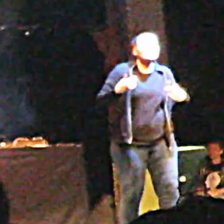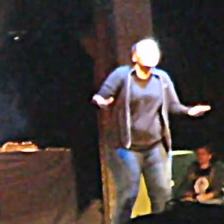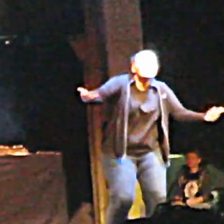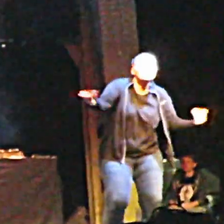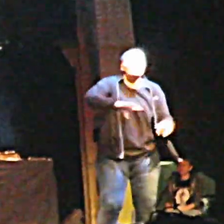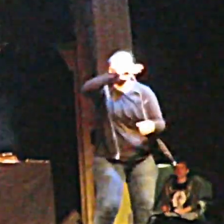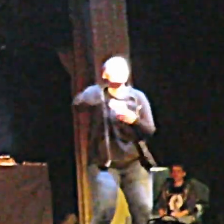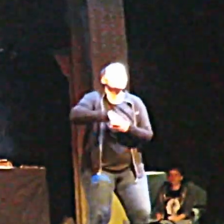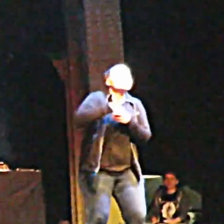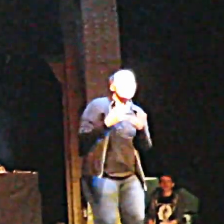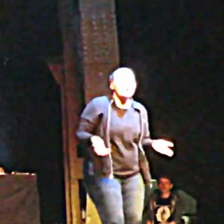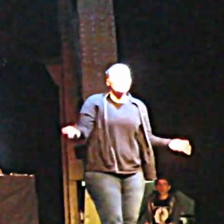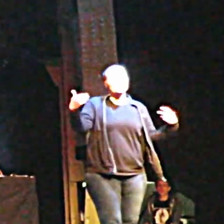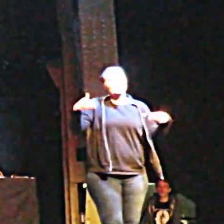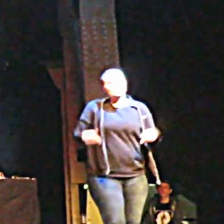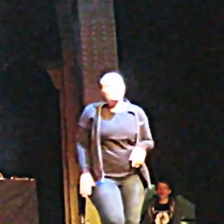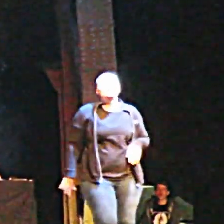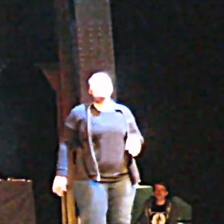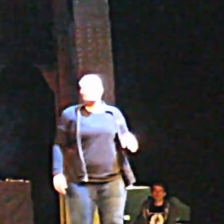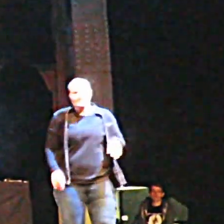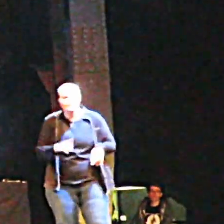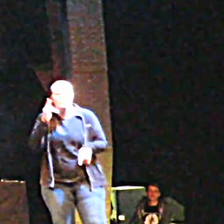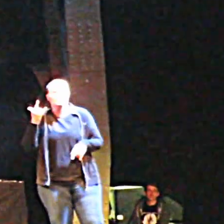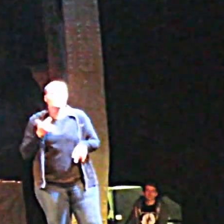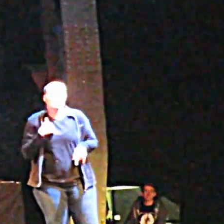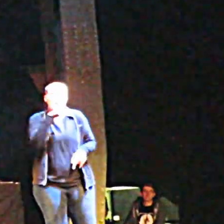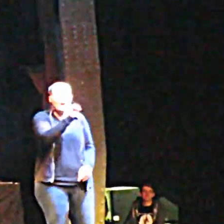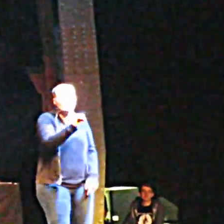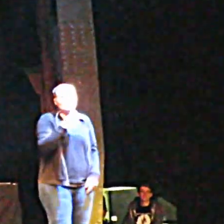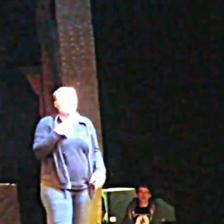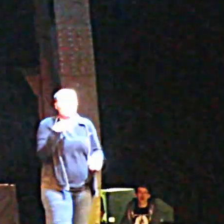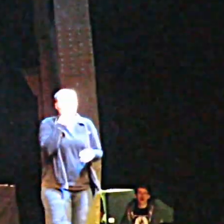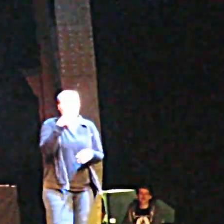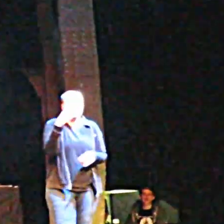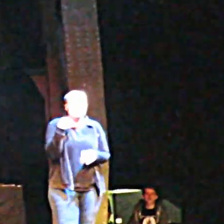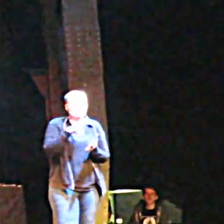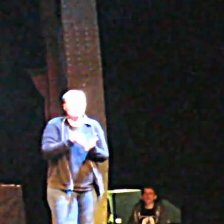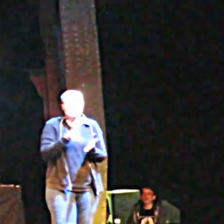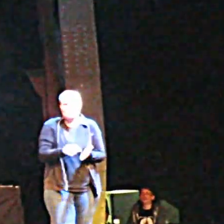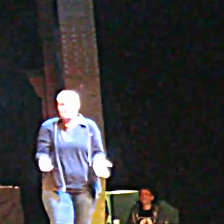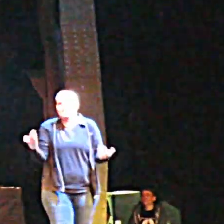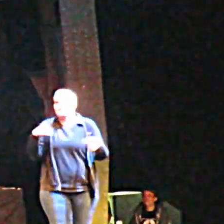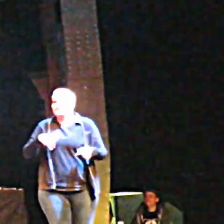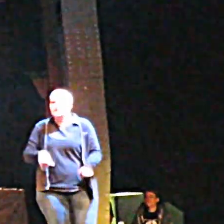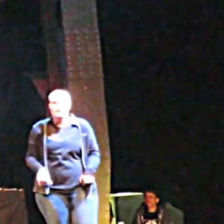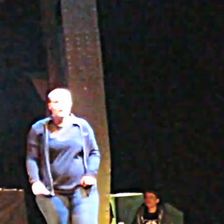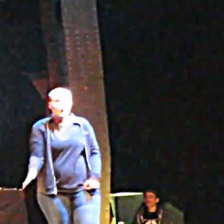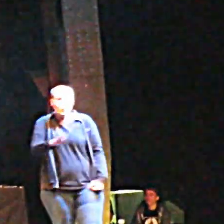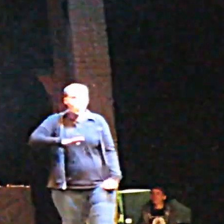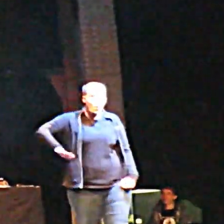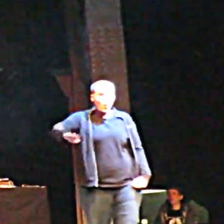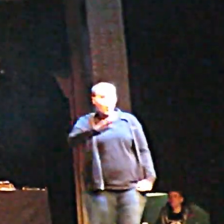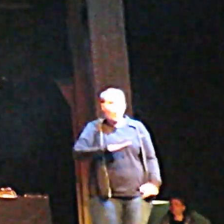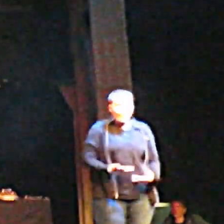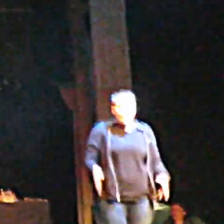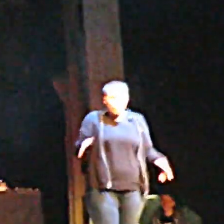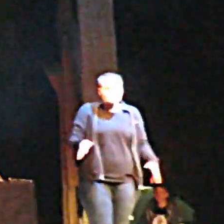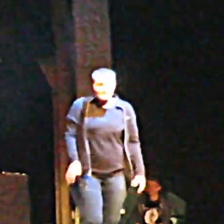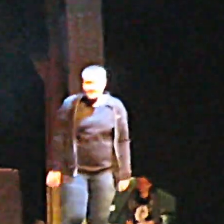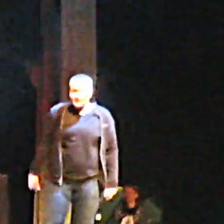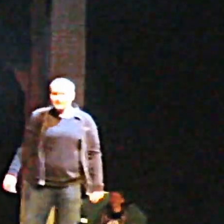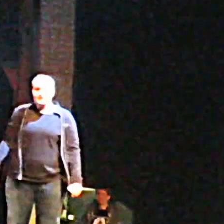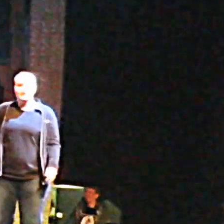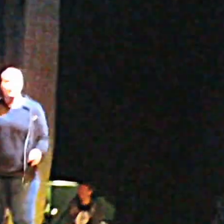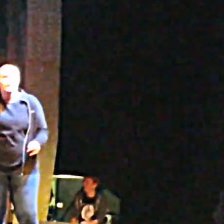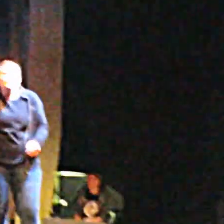Lauter, gib mir eine Reklusion. Gib mir ein SNCD. Gib mir ein Ruhrport. Ruhrport.